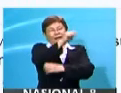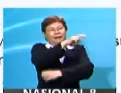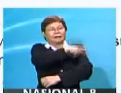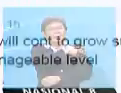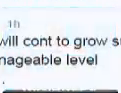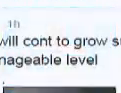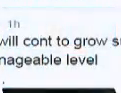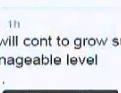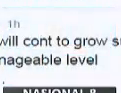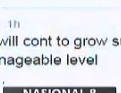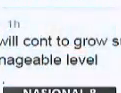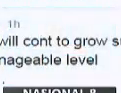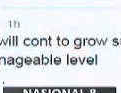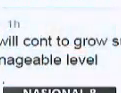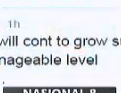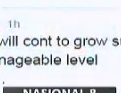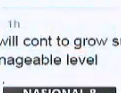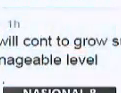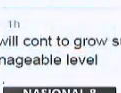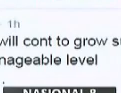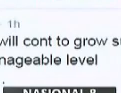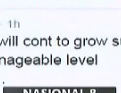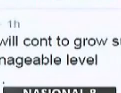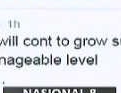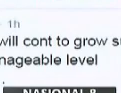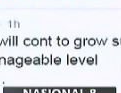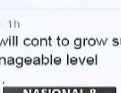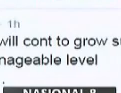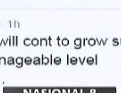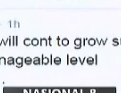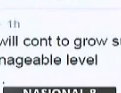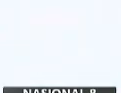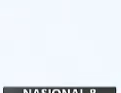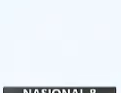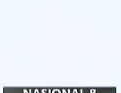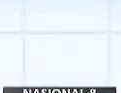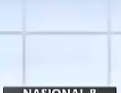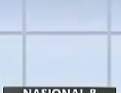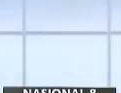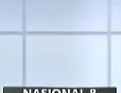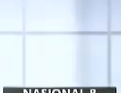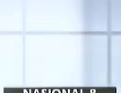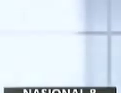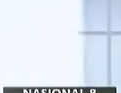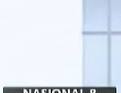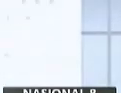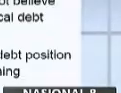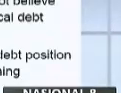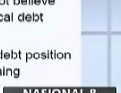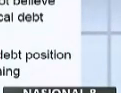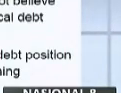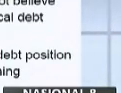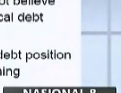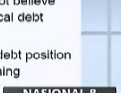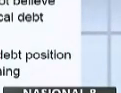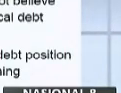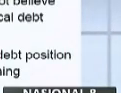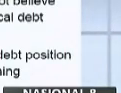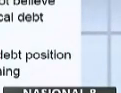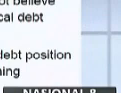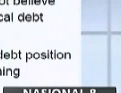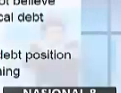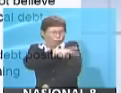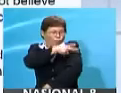kredit jangka pendek dan jangka panjang bagi Malaysia dalam catatan di Facebook pula pmo berkata agensi penarafan itu